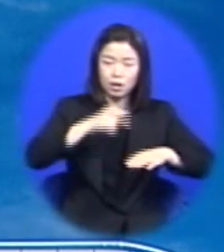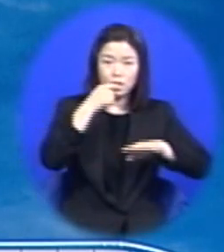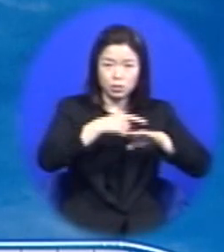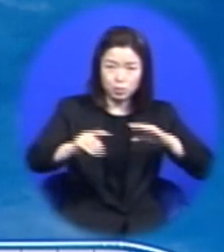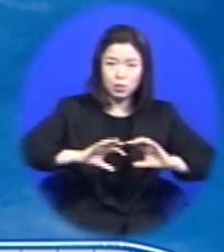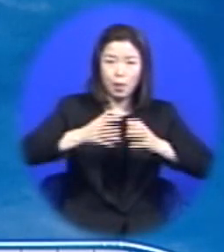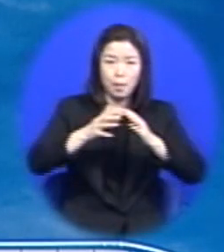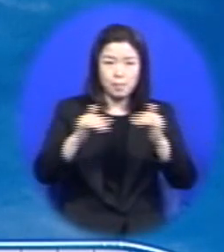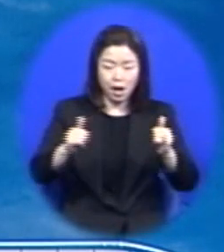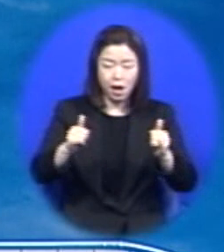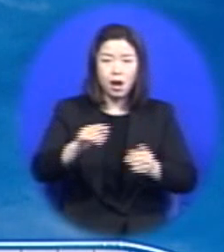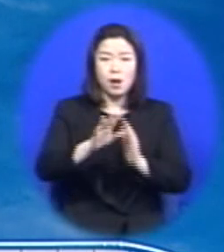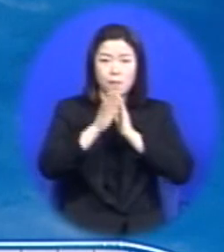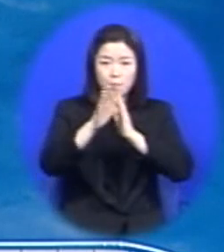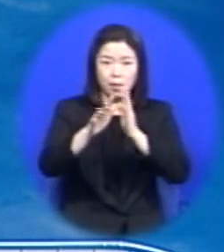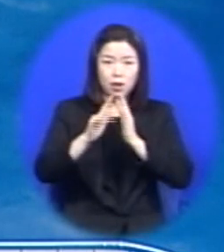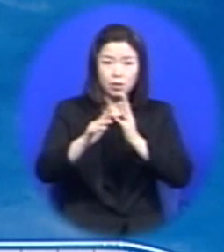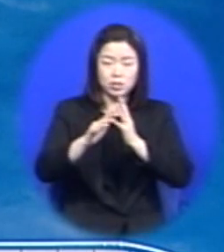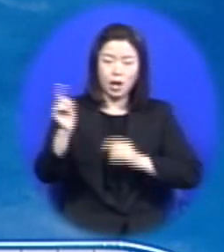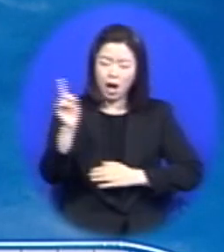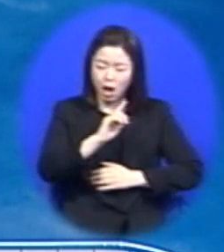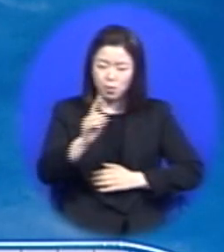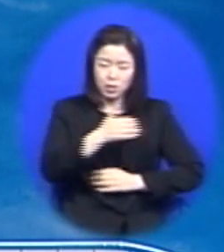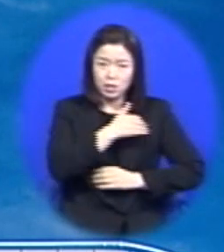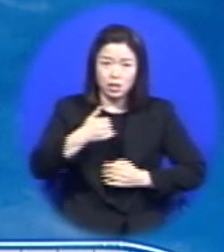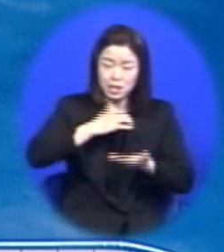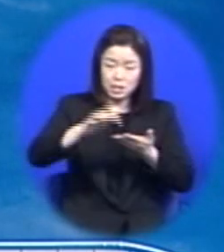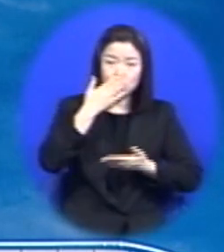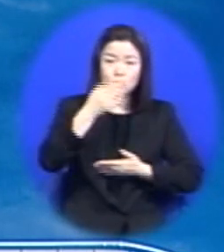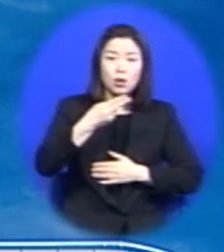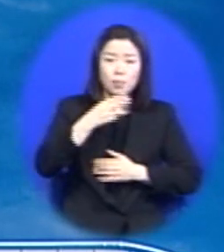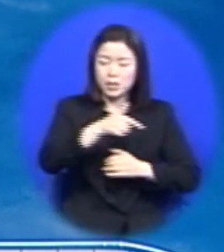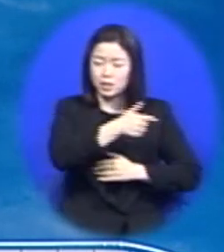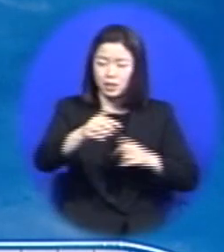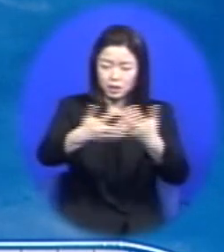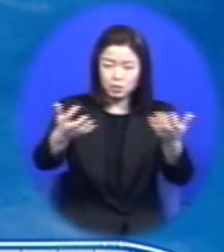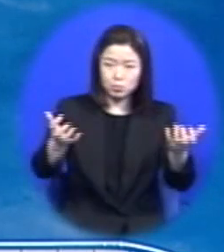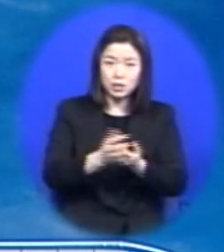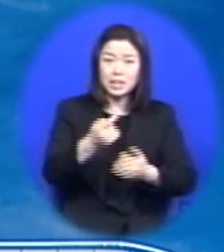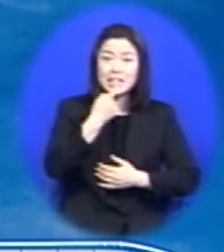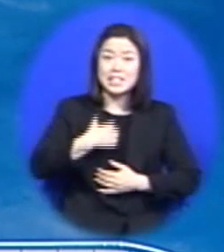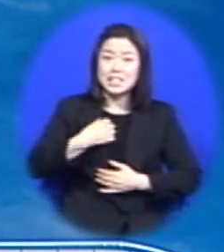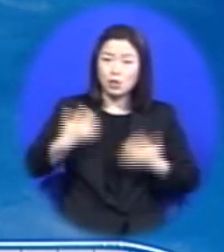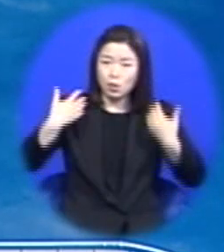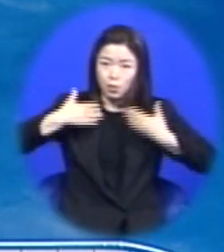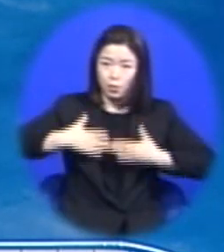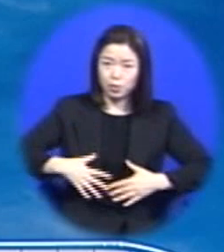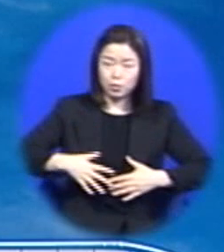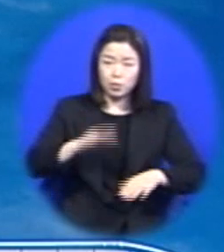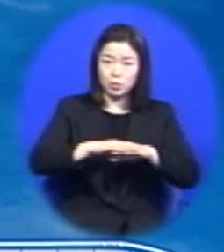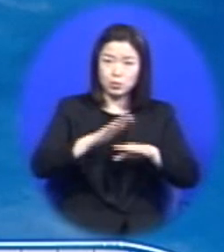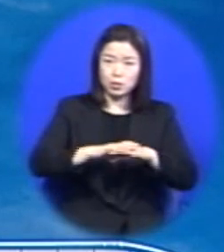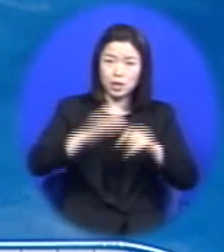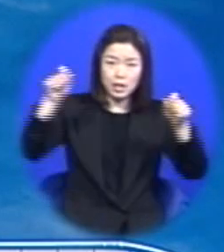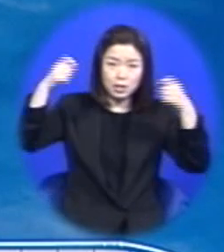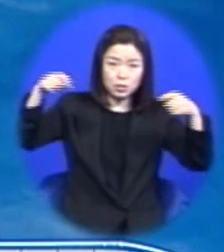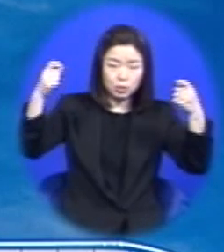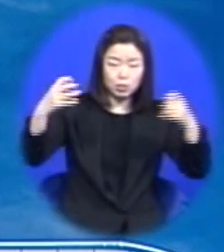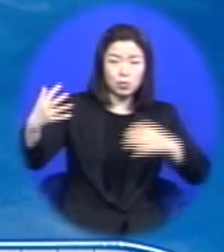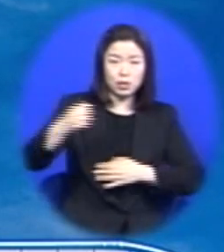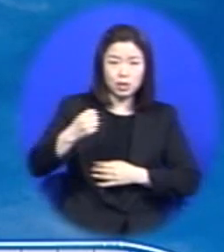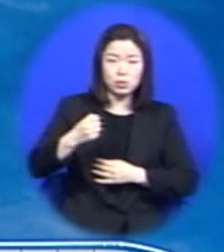백성과 방언에서 아무라도 능히 셀 수 없는 큰 무리가 흰옷을 입고 손에 종려가지를 들고 보좌